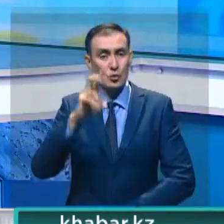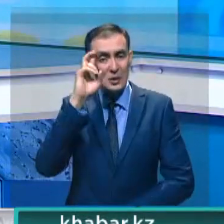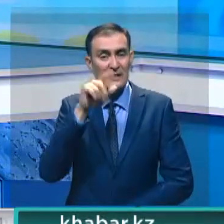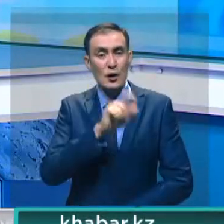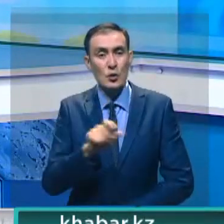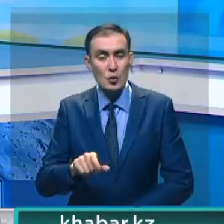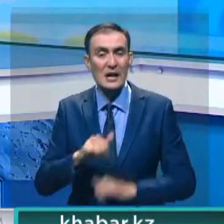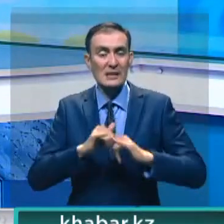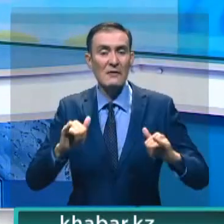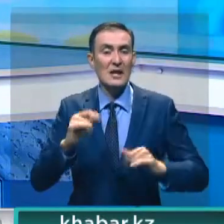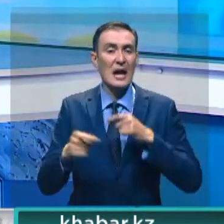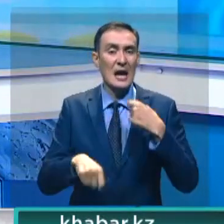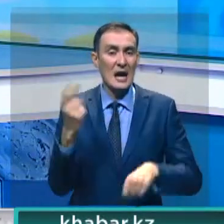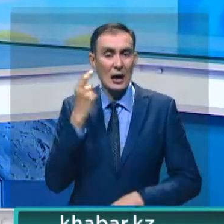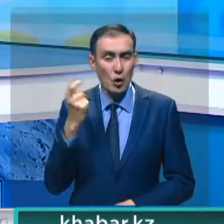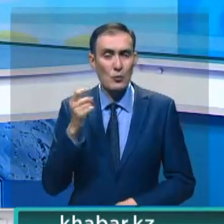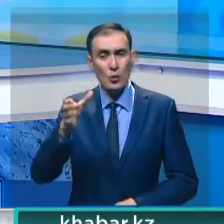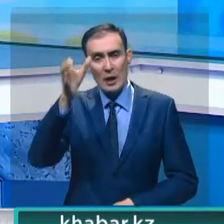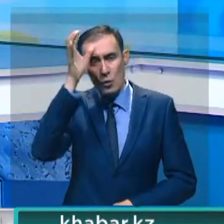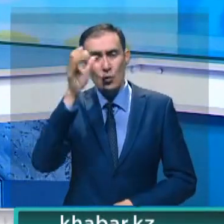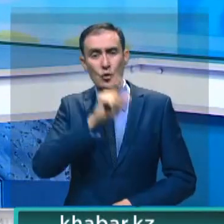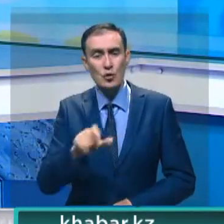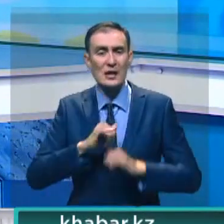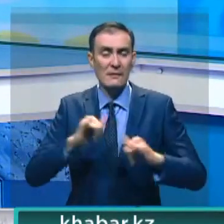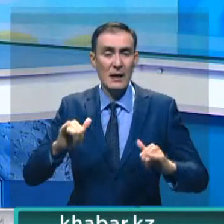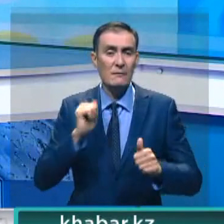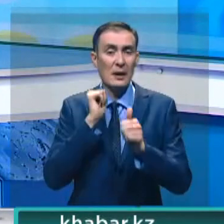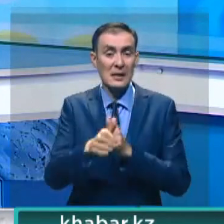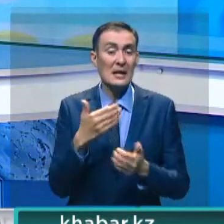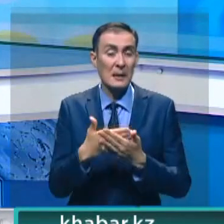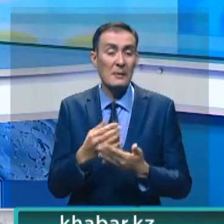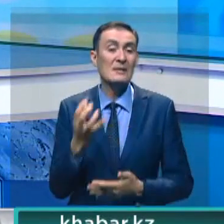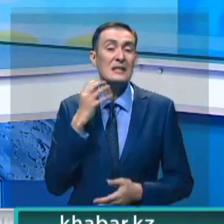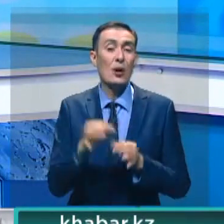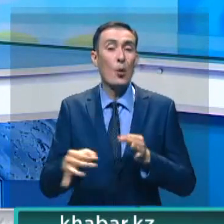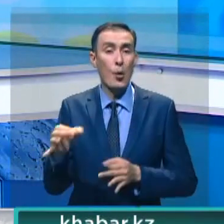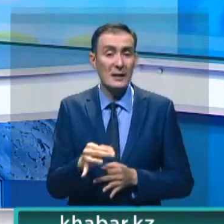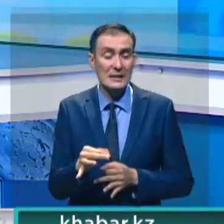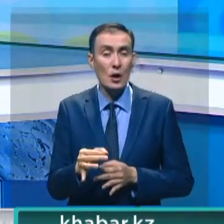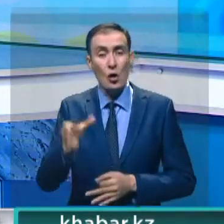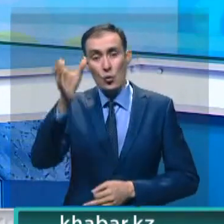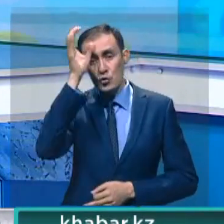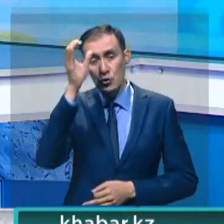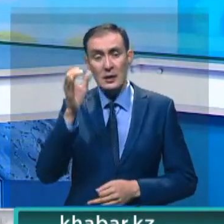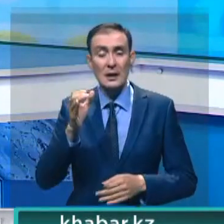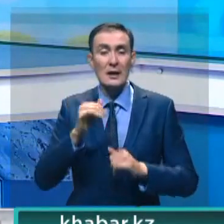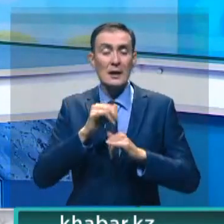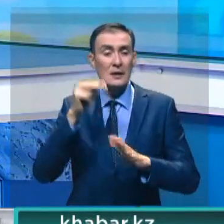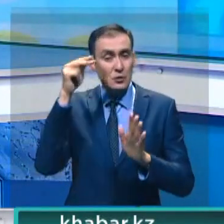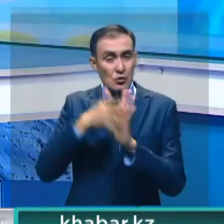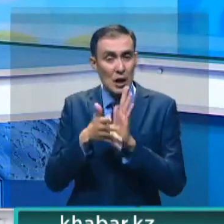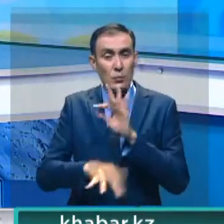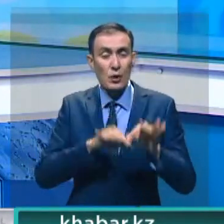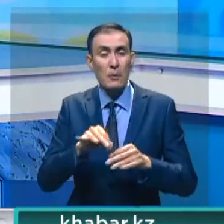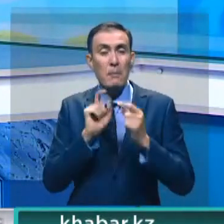Люди двигают экономику, люди двигают науку, люди двигают прогресс. К примеру, в Кызылординской области местные ученые заняты в прорывном проекте